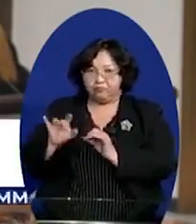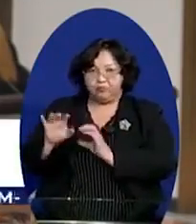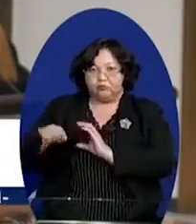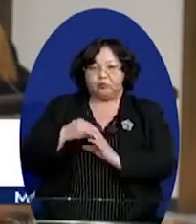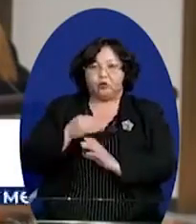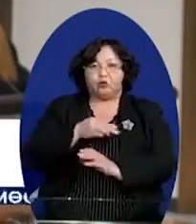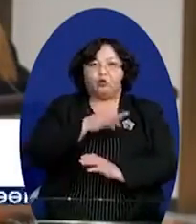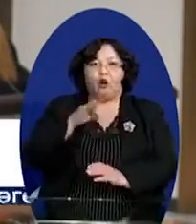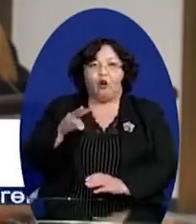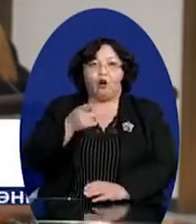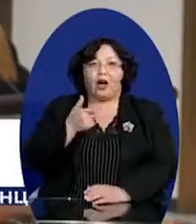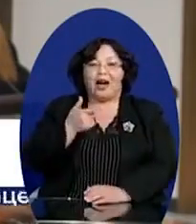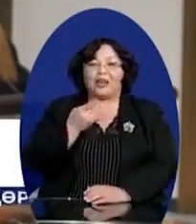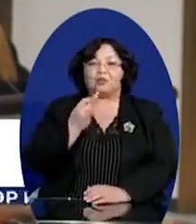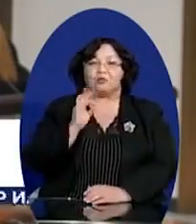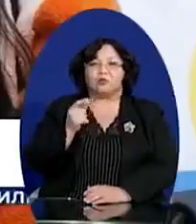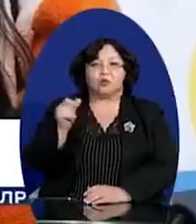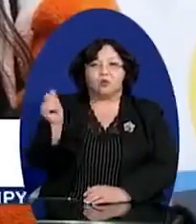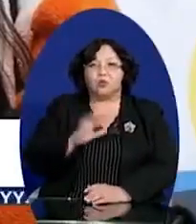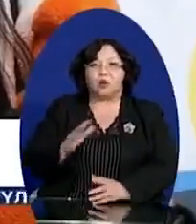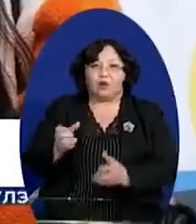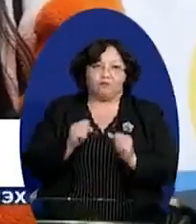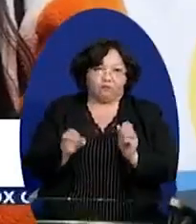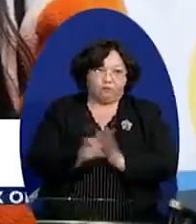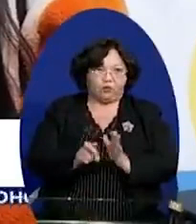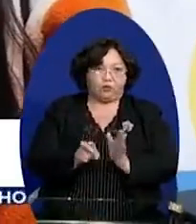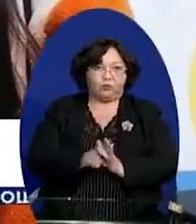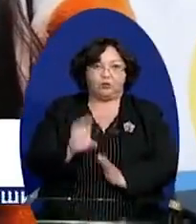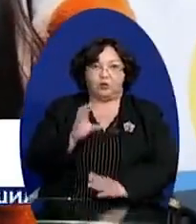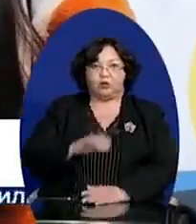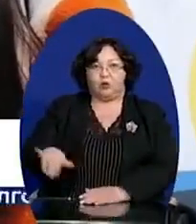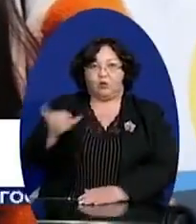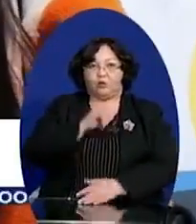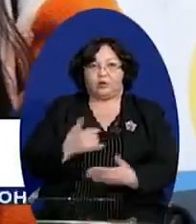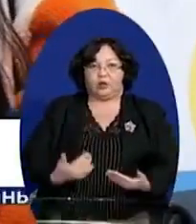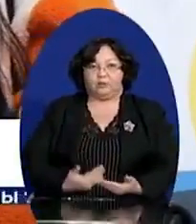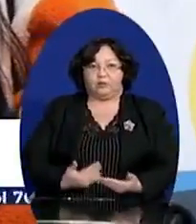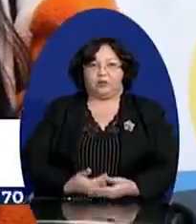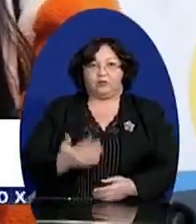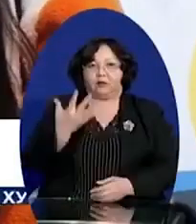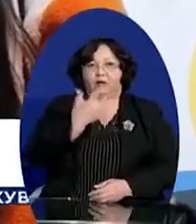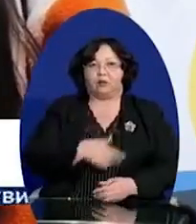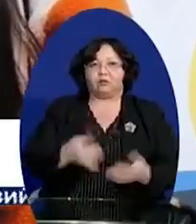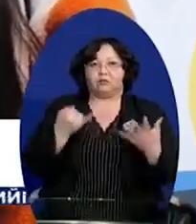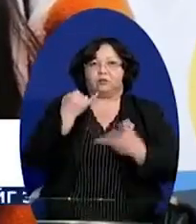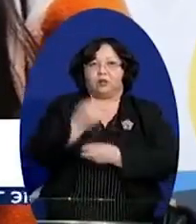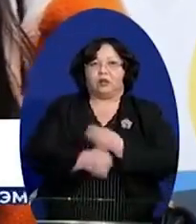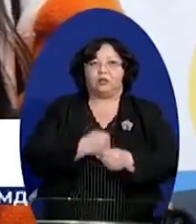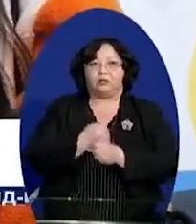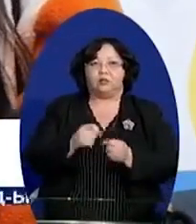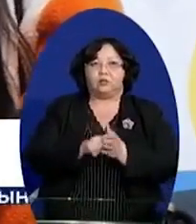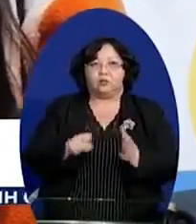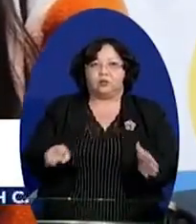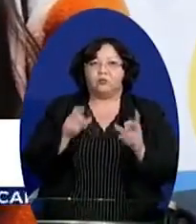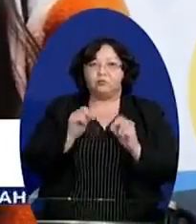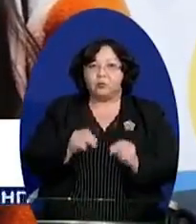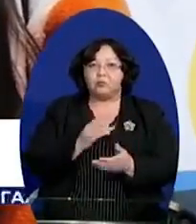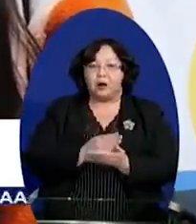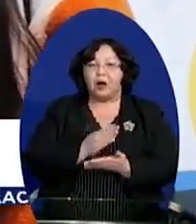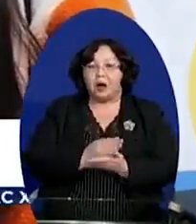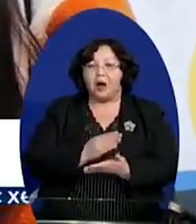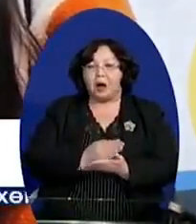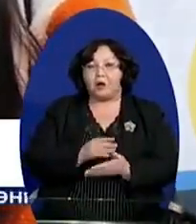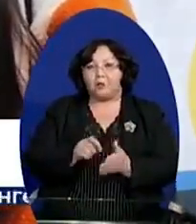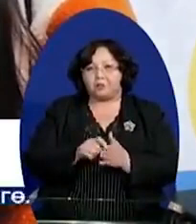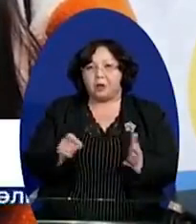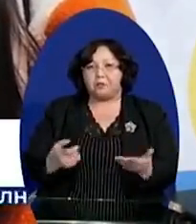үн төлбөргүй авах боломжтой байна. Солонгос улсад амьдраад одоо 5-6 жил амьдарч байна. Тэгээд одоо энэ бичиг баримт